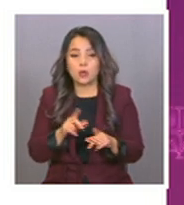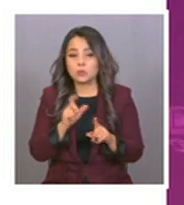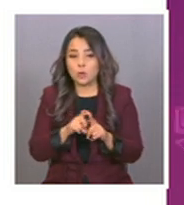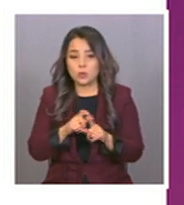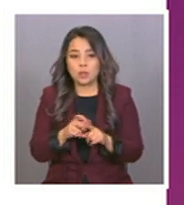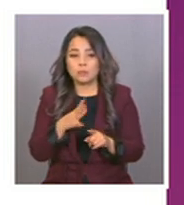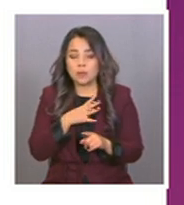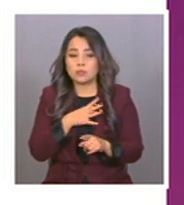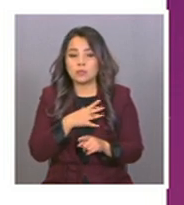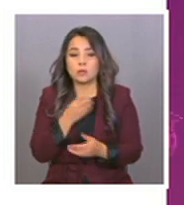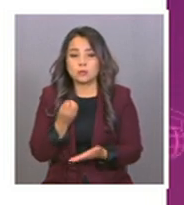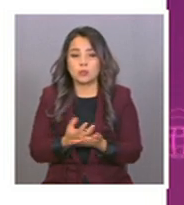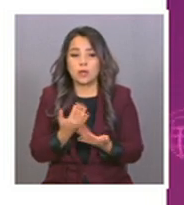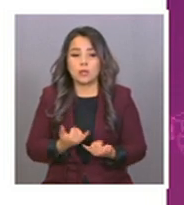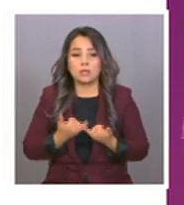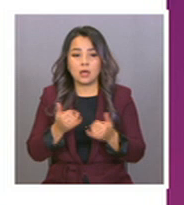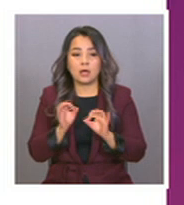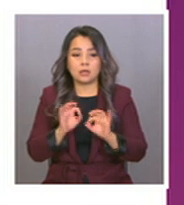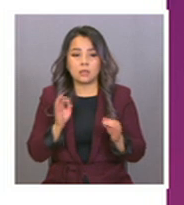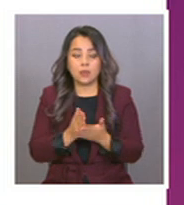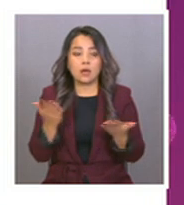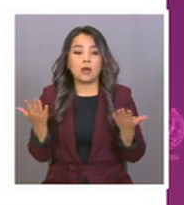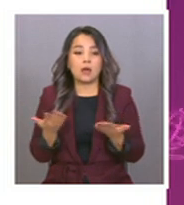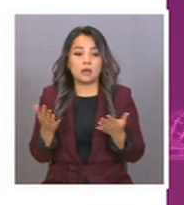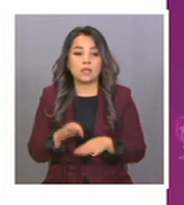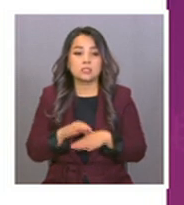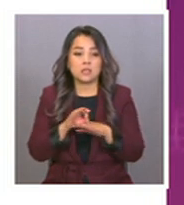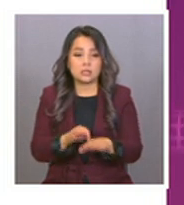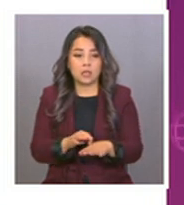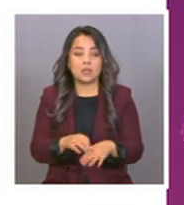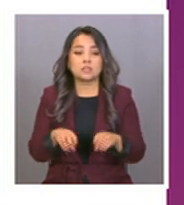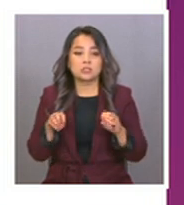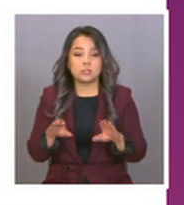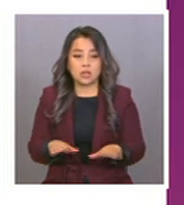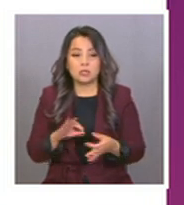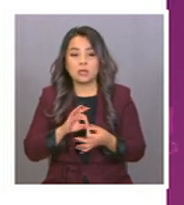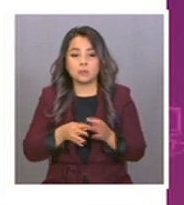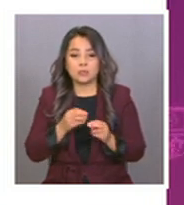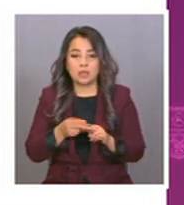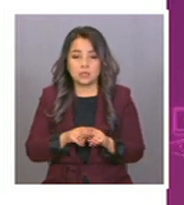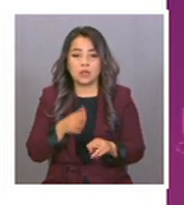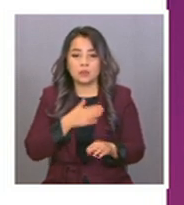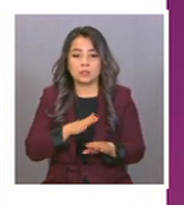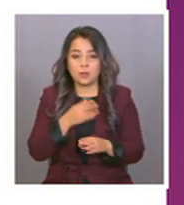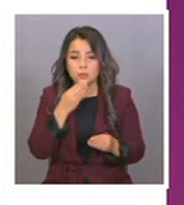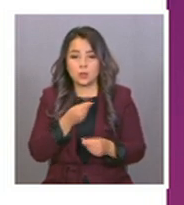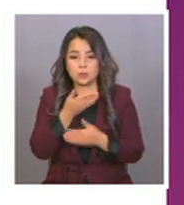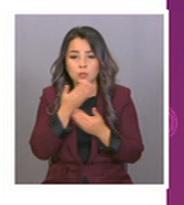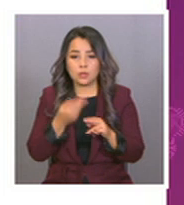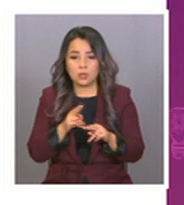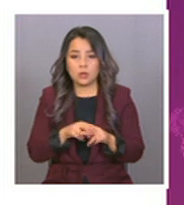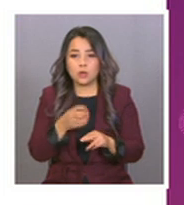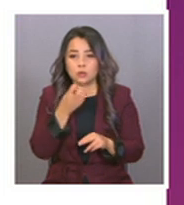тұр. Қалай жеткізілді? Шешен, жағымсыз жаман жүрекке жылуы